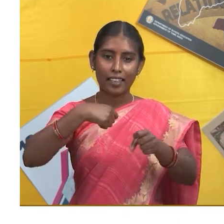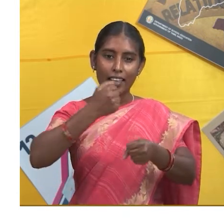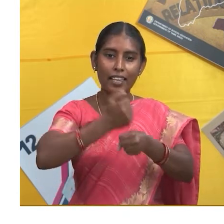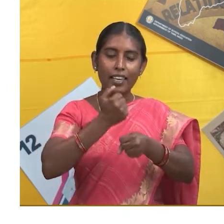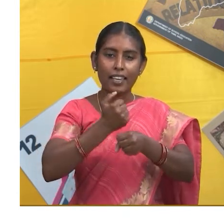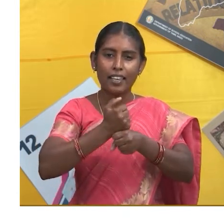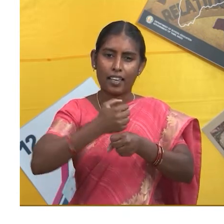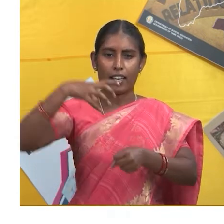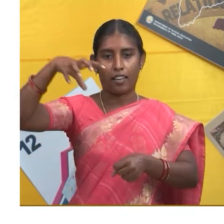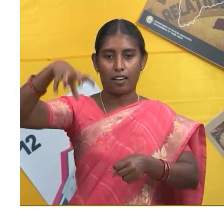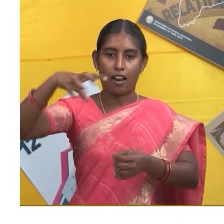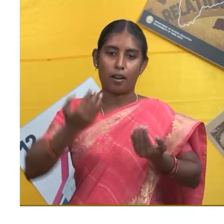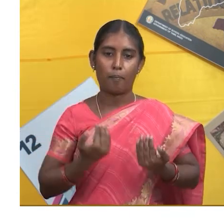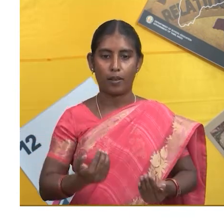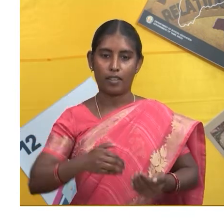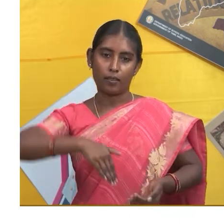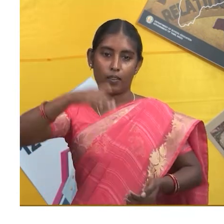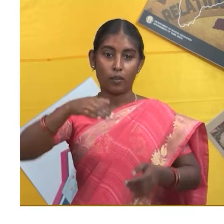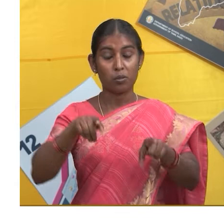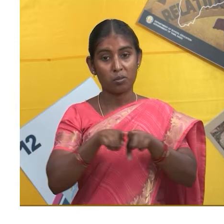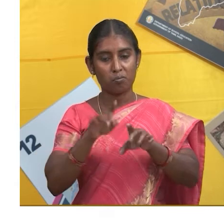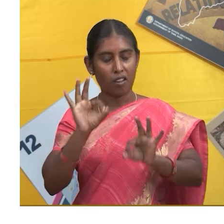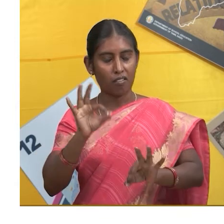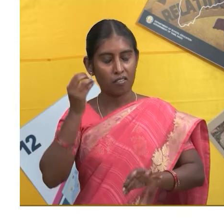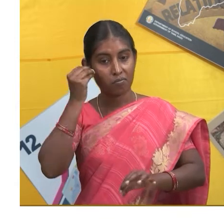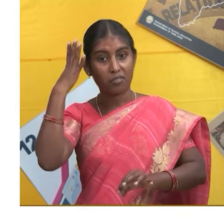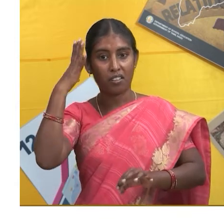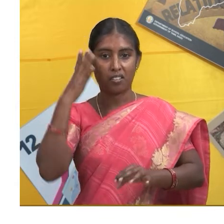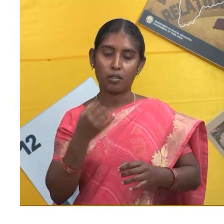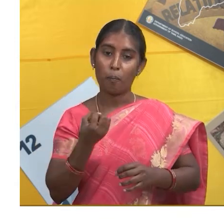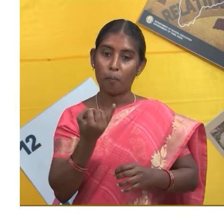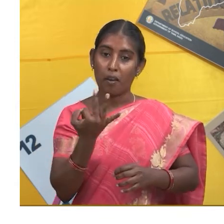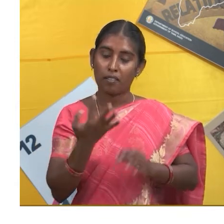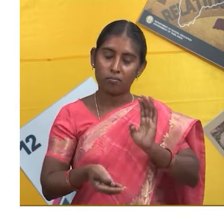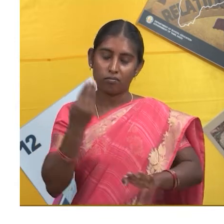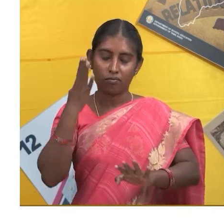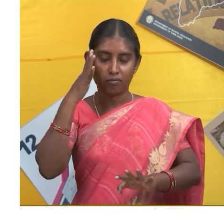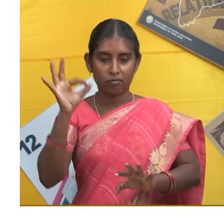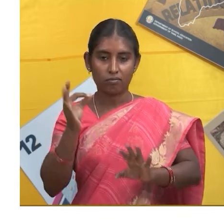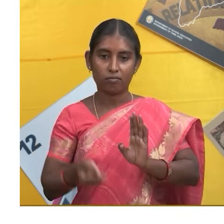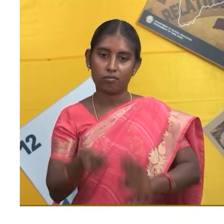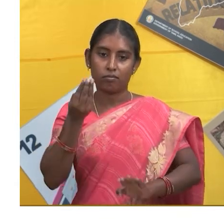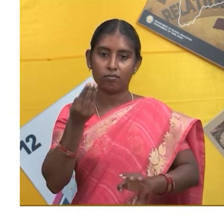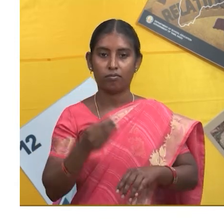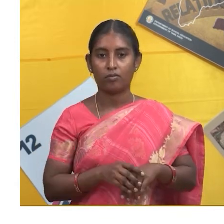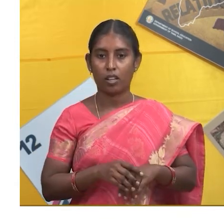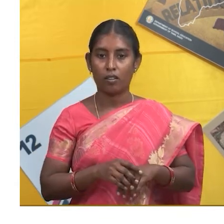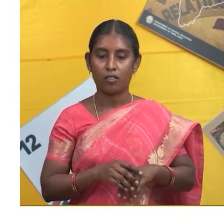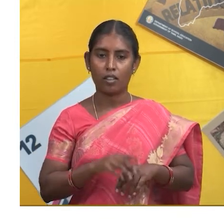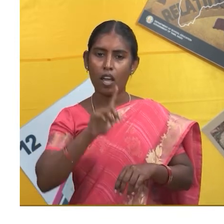நிதமைக மருகிக்கத்த Cemzes ஏலு தத்துவுúng யானிகளில் மிகசிரண்டர் தேல்சாவார்.